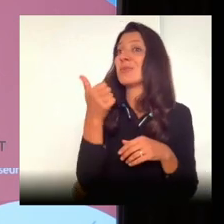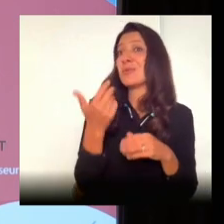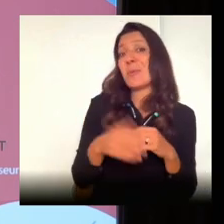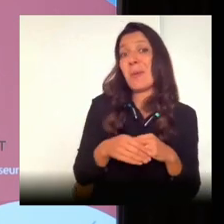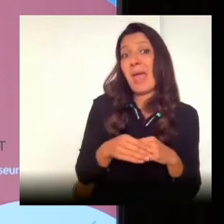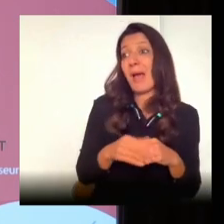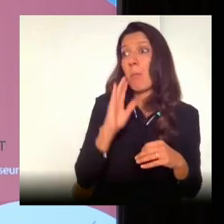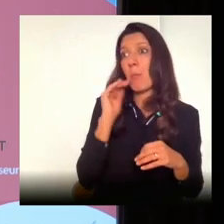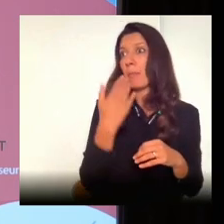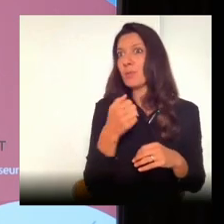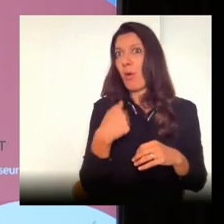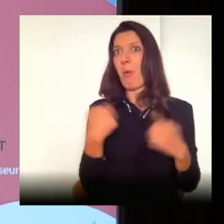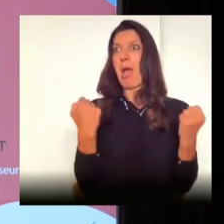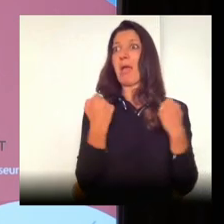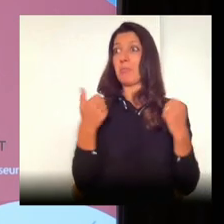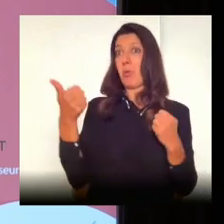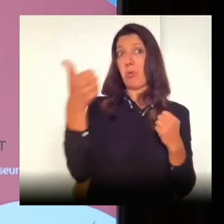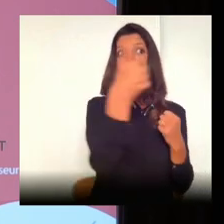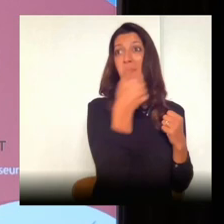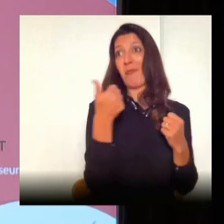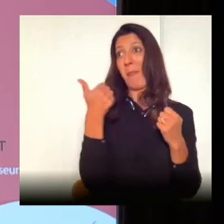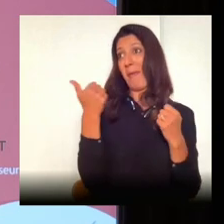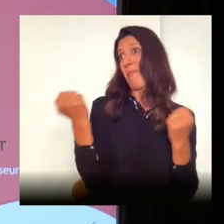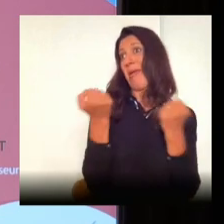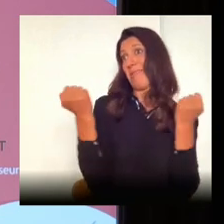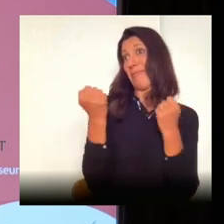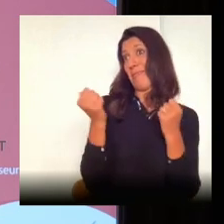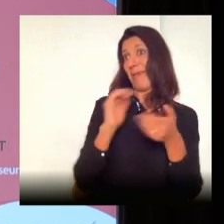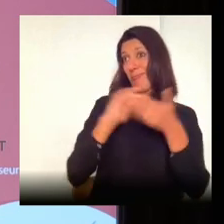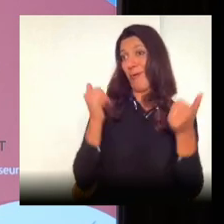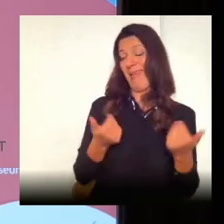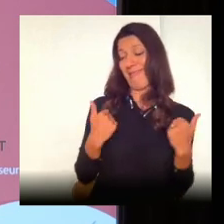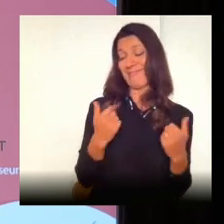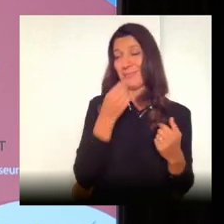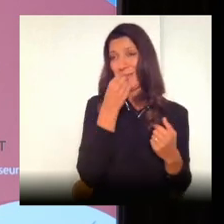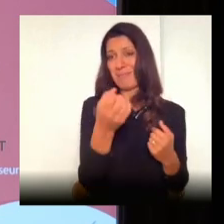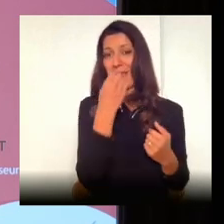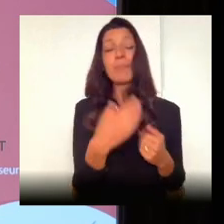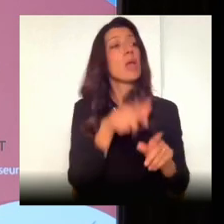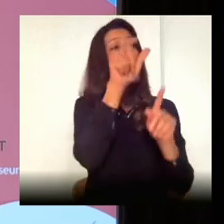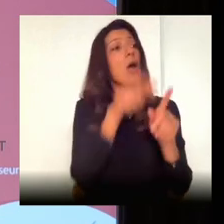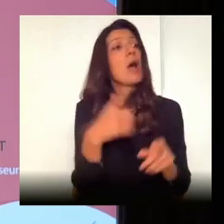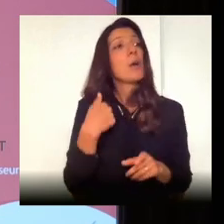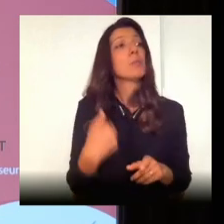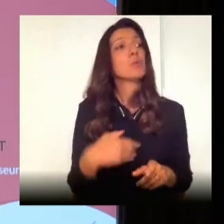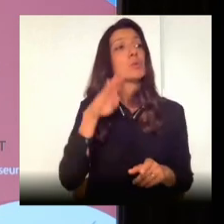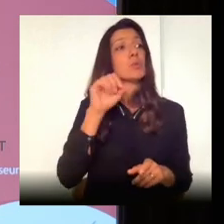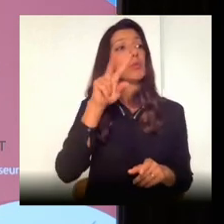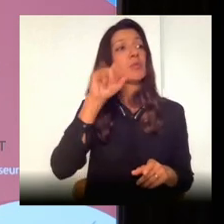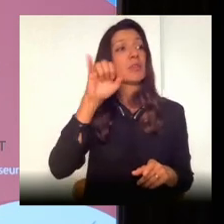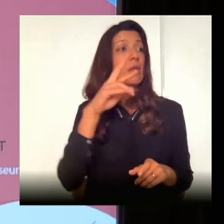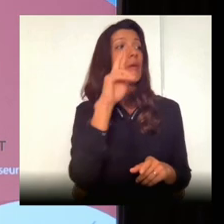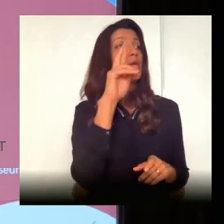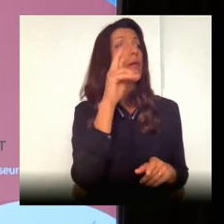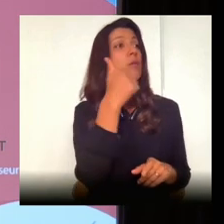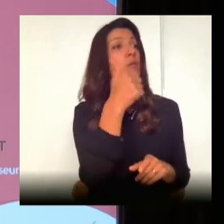c'est encore mieux. Monsieur Bouvier, vous êtes responsable de la communication auprès d'une direction importante chez Orange, qui est